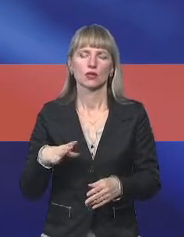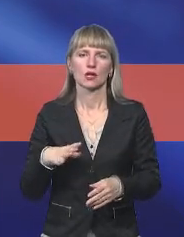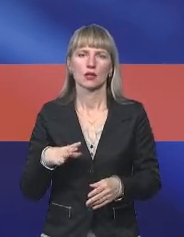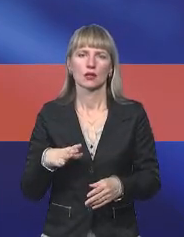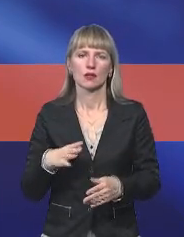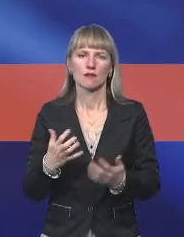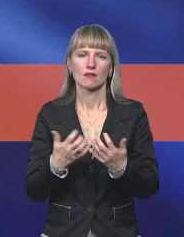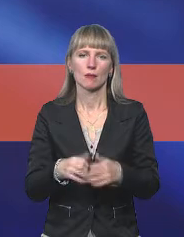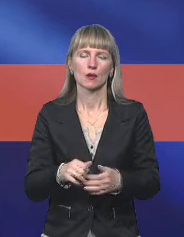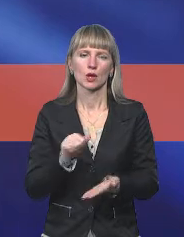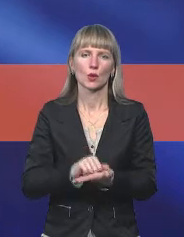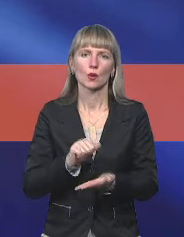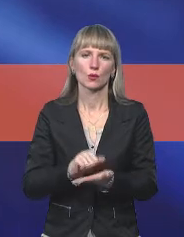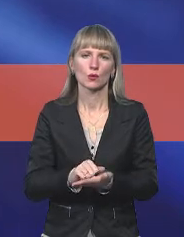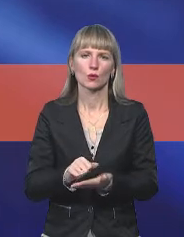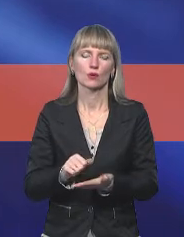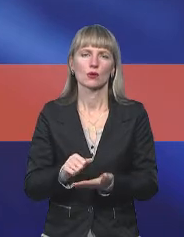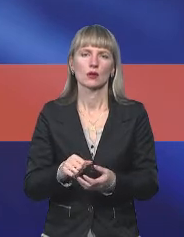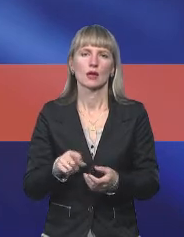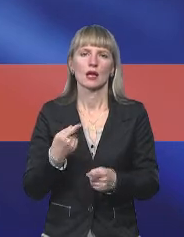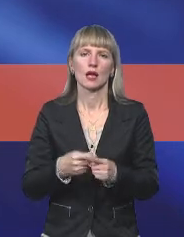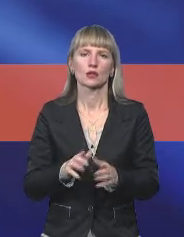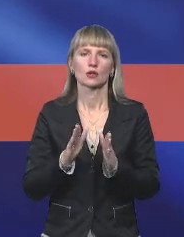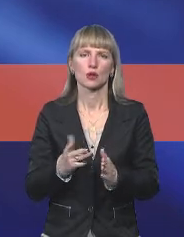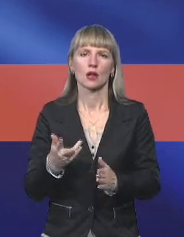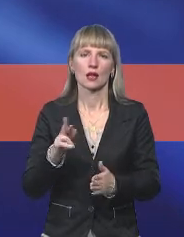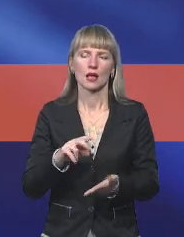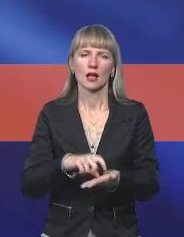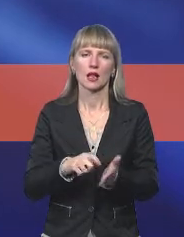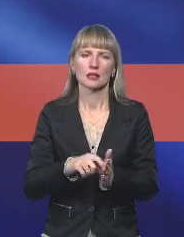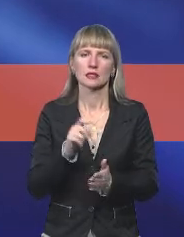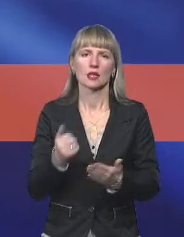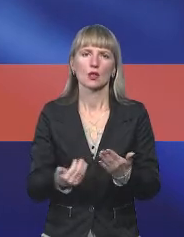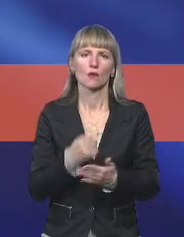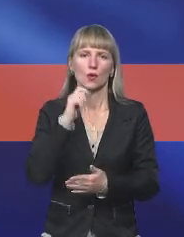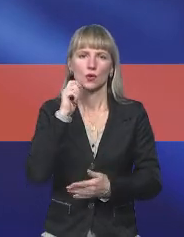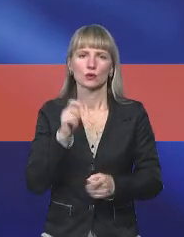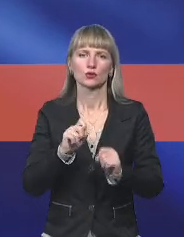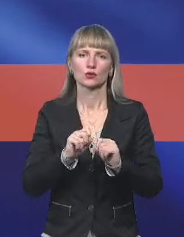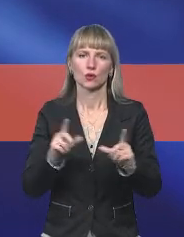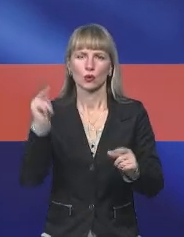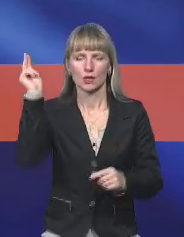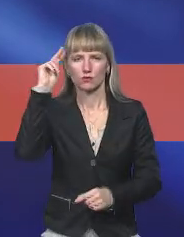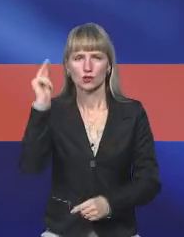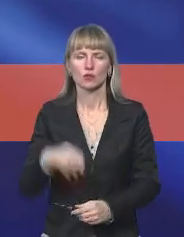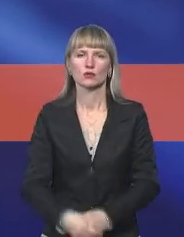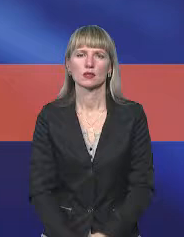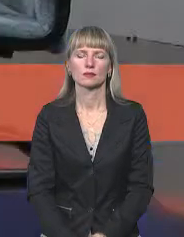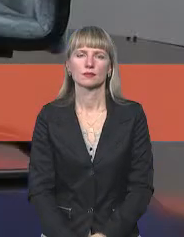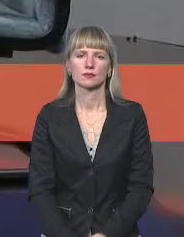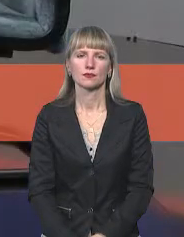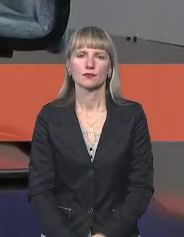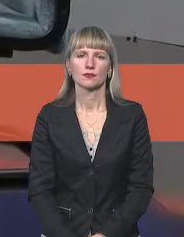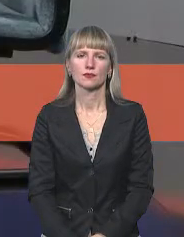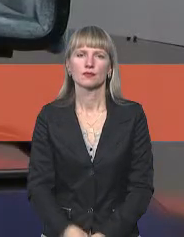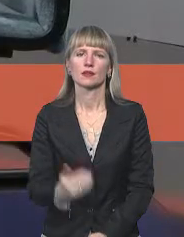дидактичні матеріали, оскільки це передбачено тільки для класів, які за новою українською школою навчаються. Ваша